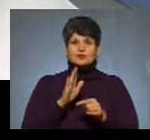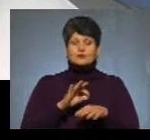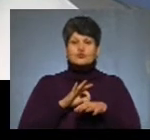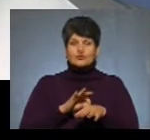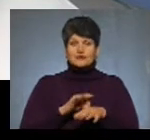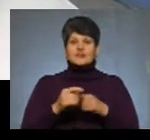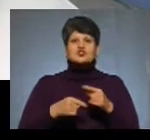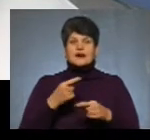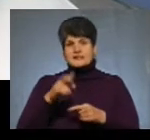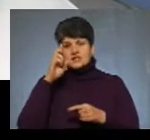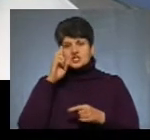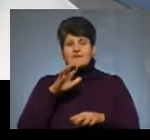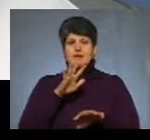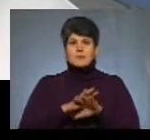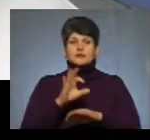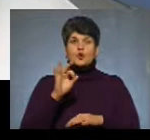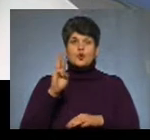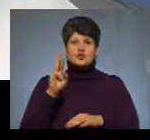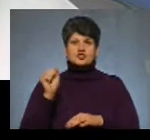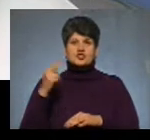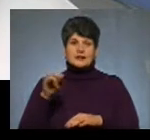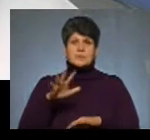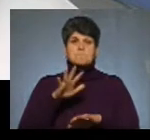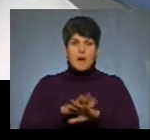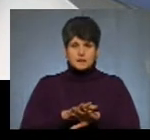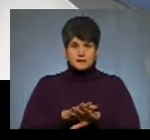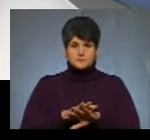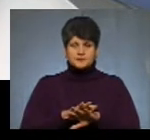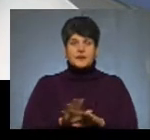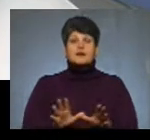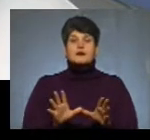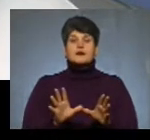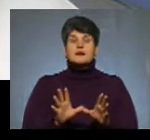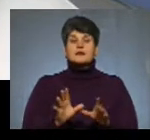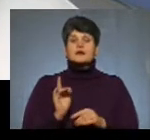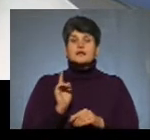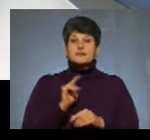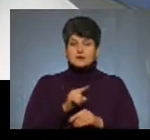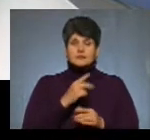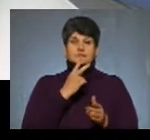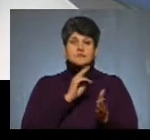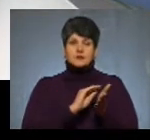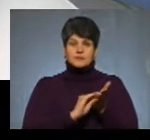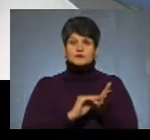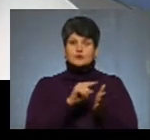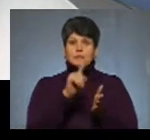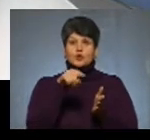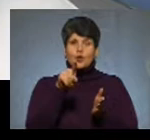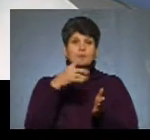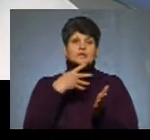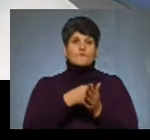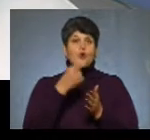через державний банк Ощадбанк. І разом з тим вони зазначать номер свого мобільного